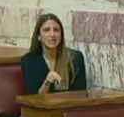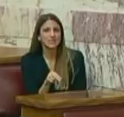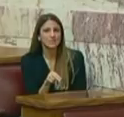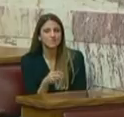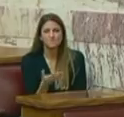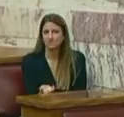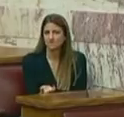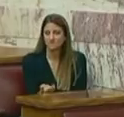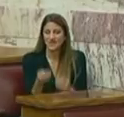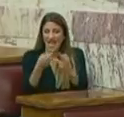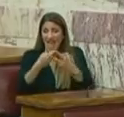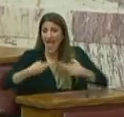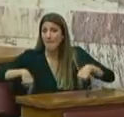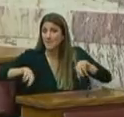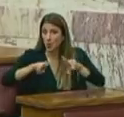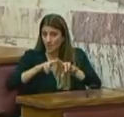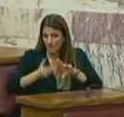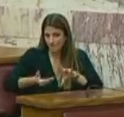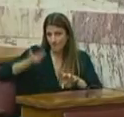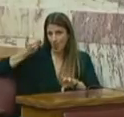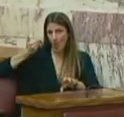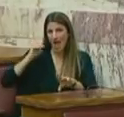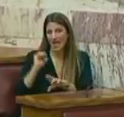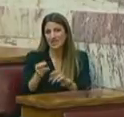Η Επιτροπή, η Προανακριτική Επιτροπή,